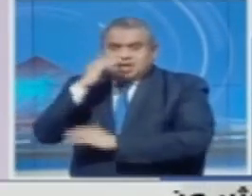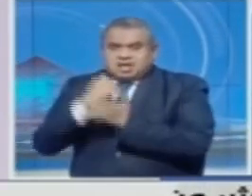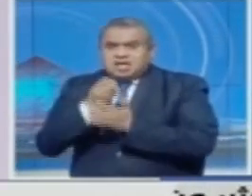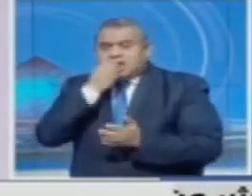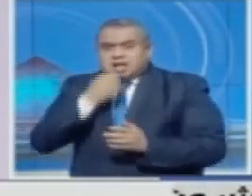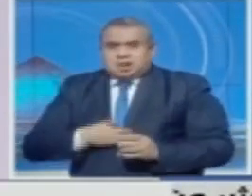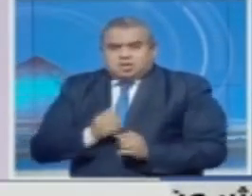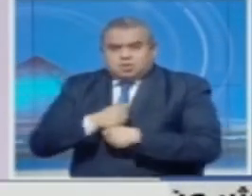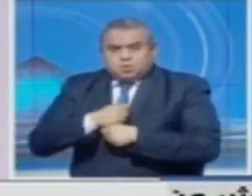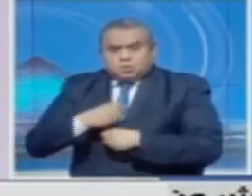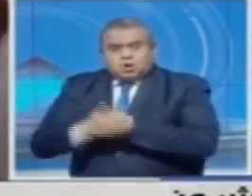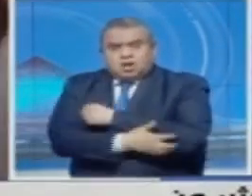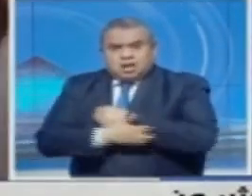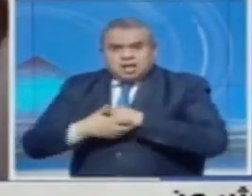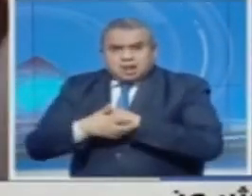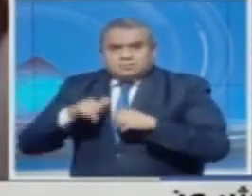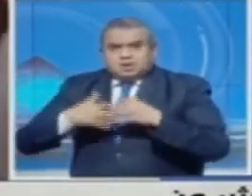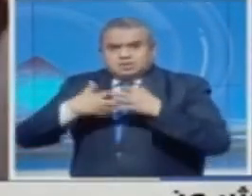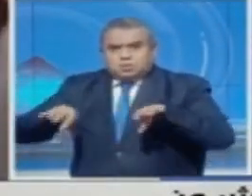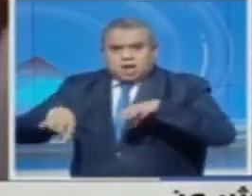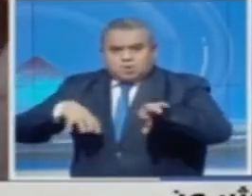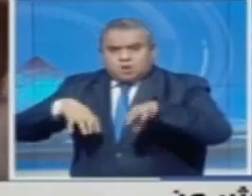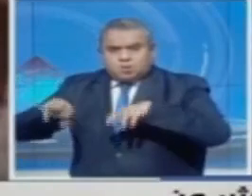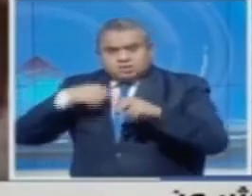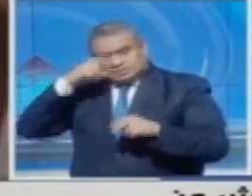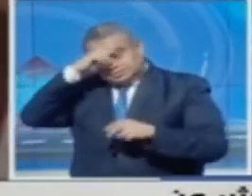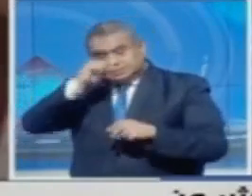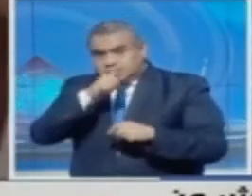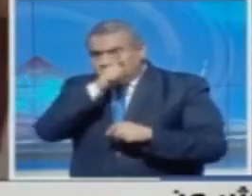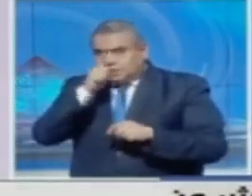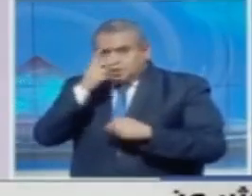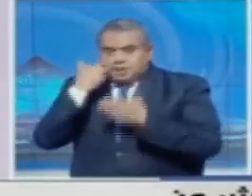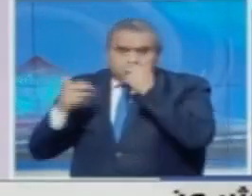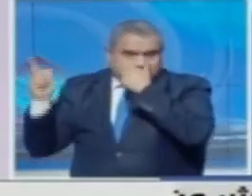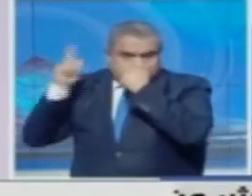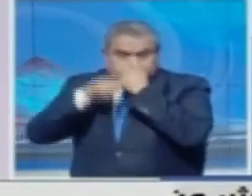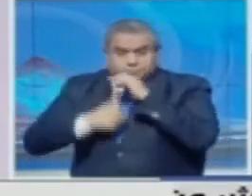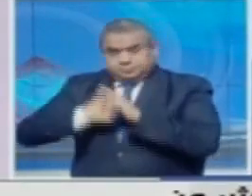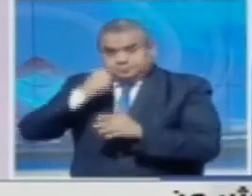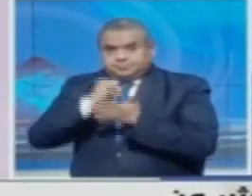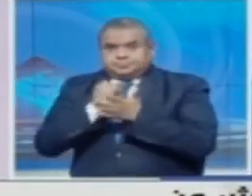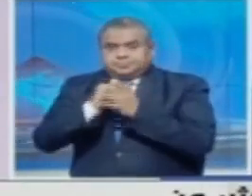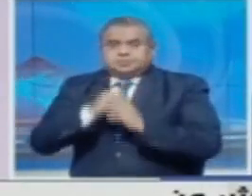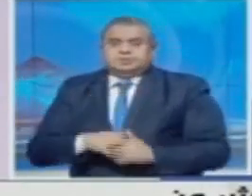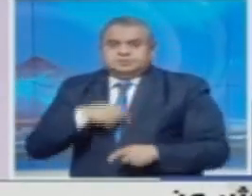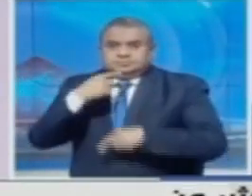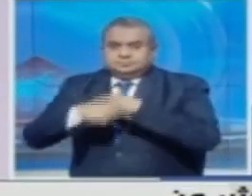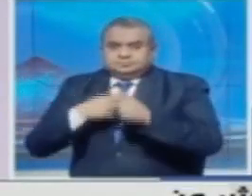والفقر تبتعد عنا بعد عقود من التقدم. في